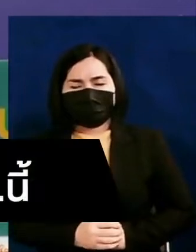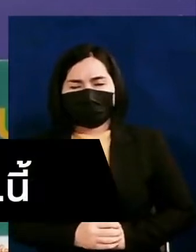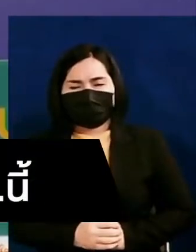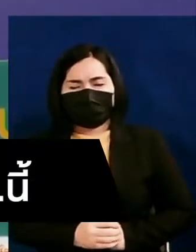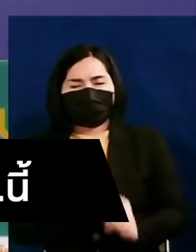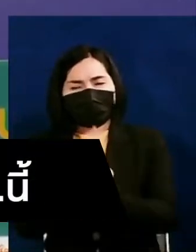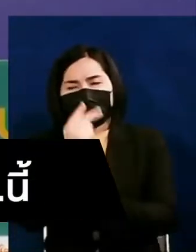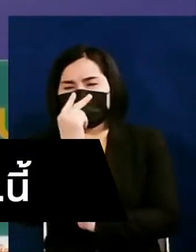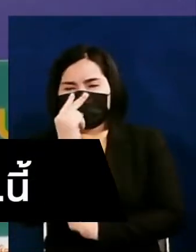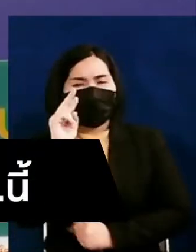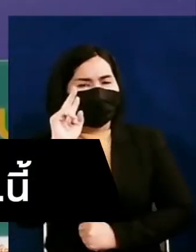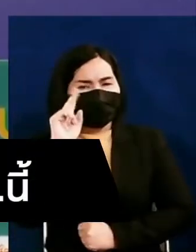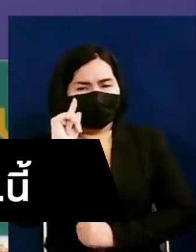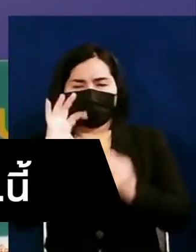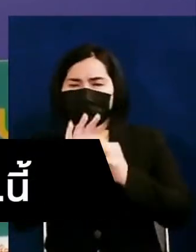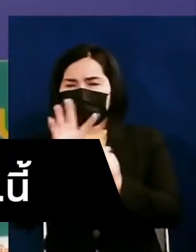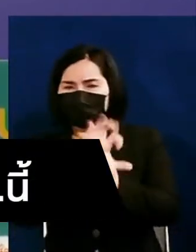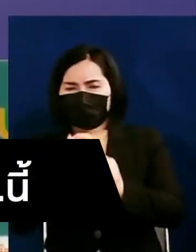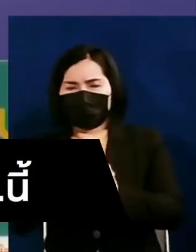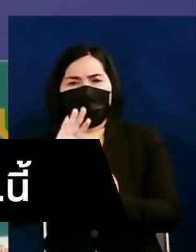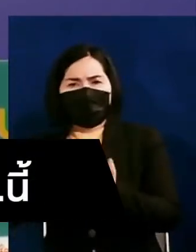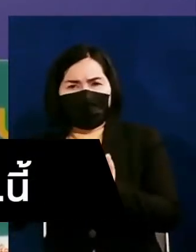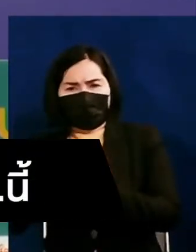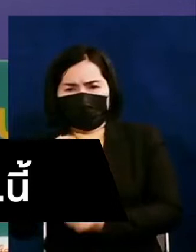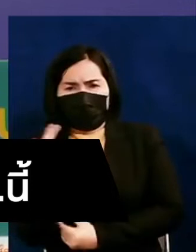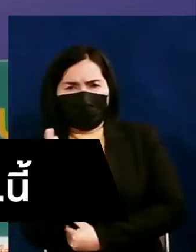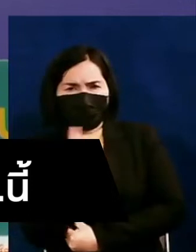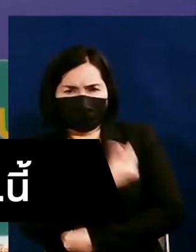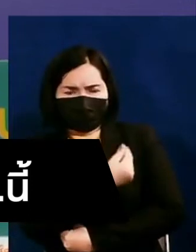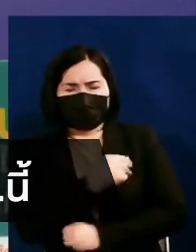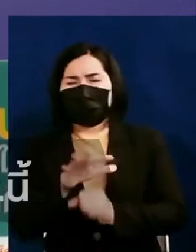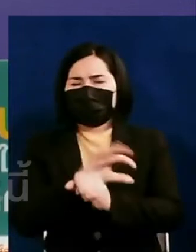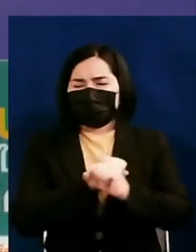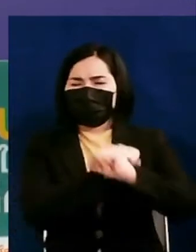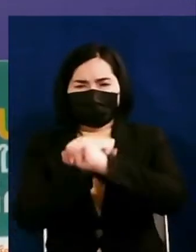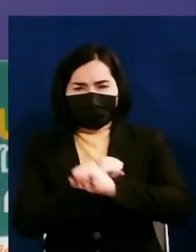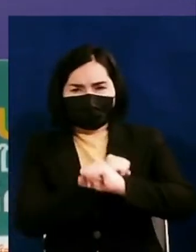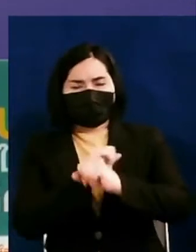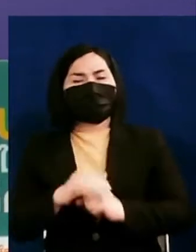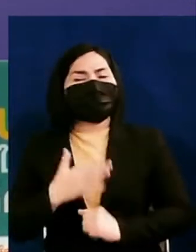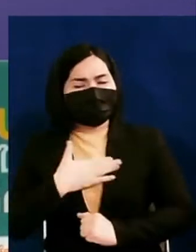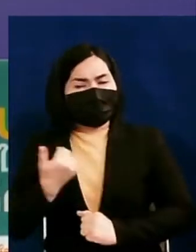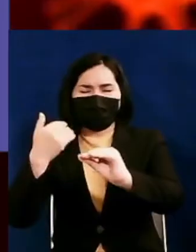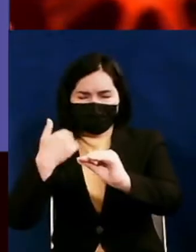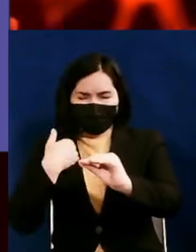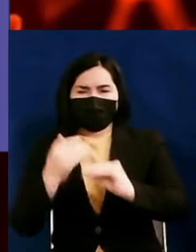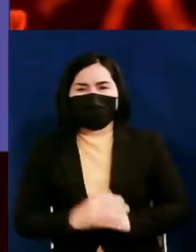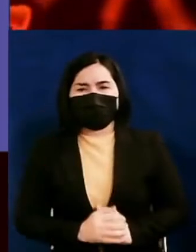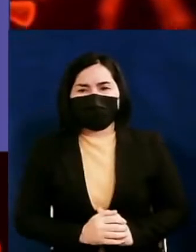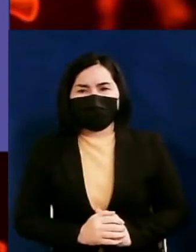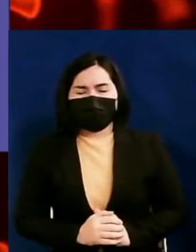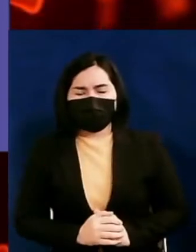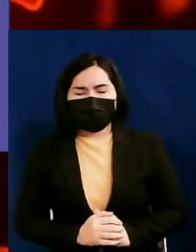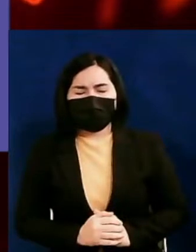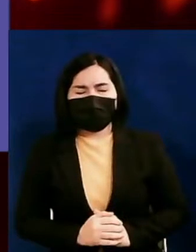นายแพทย์โสพลเอี่ยมสิริถาวรรองอธิบดีกรมควบคุมโรคกางแผนฉีดวัคซีนไฟเซอร์เด็กอายุ 12-17 ปีเริ่ม